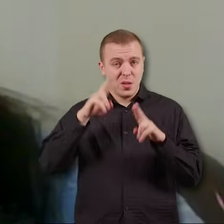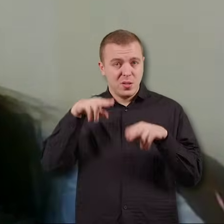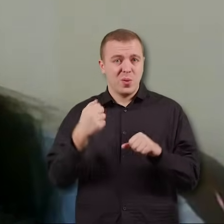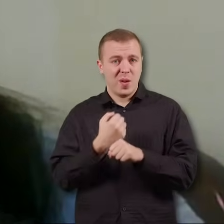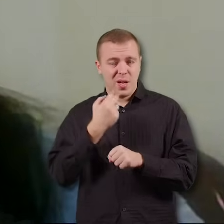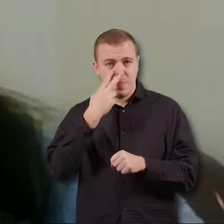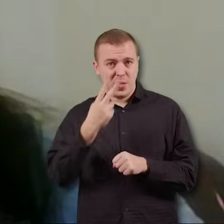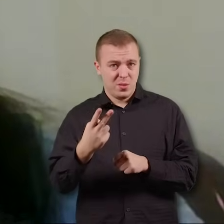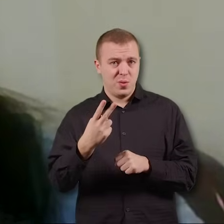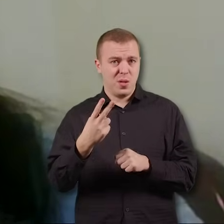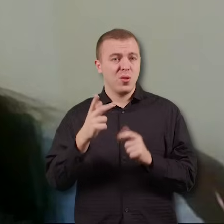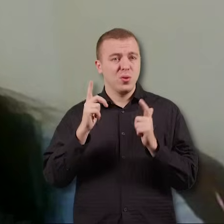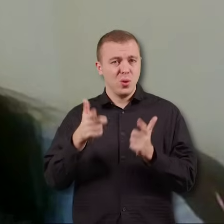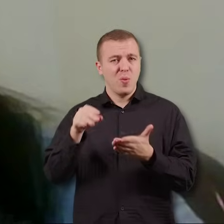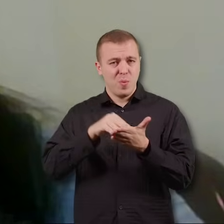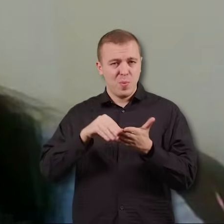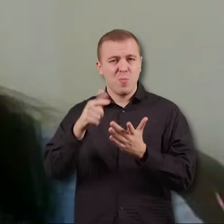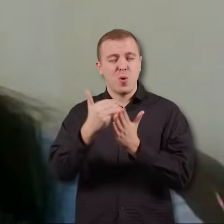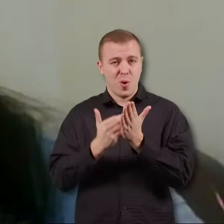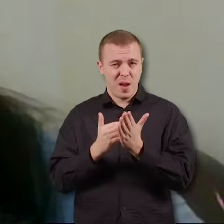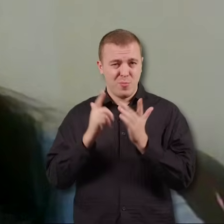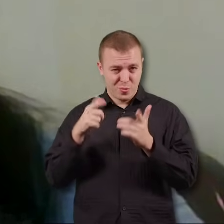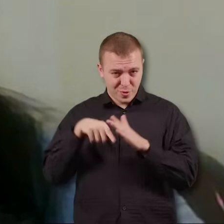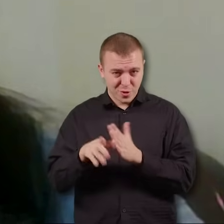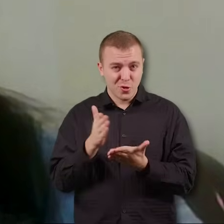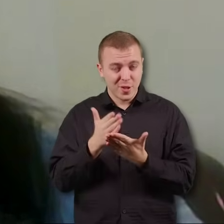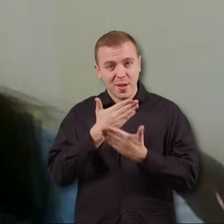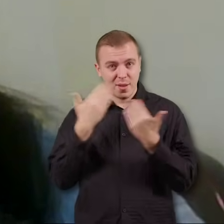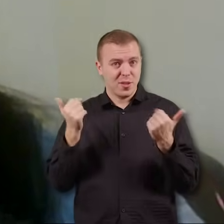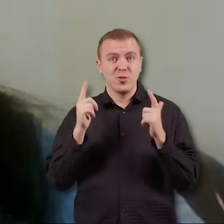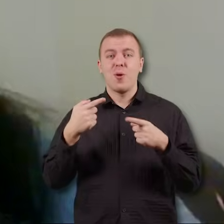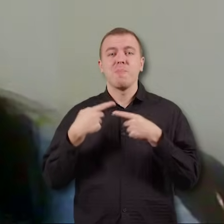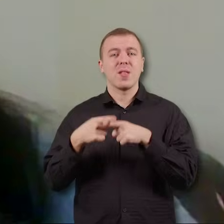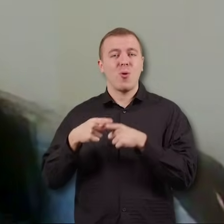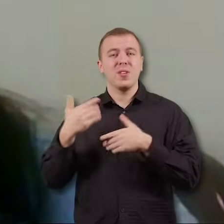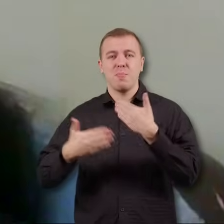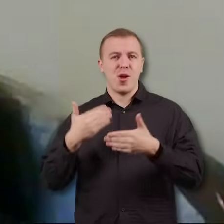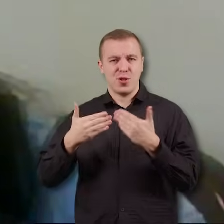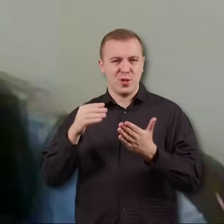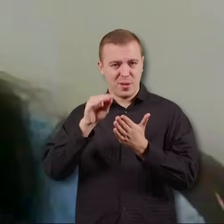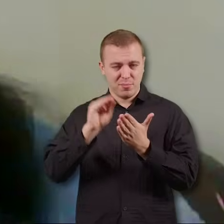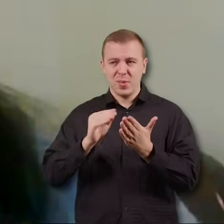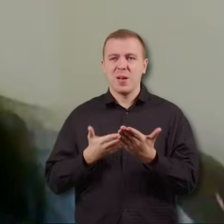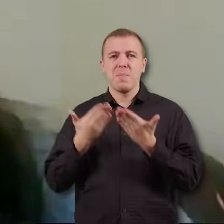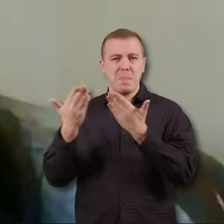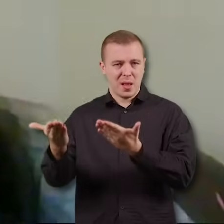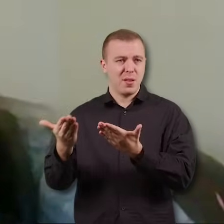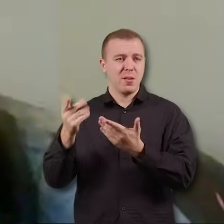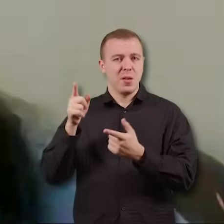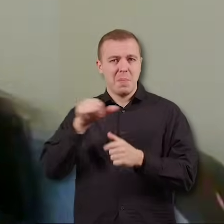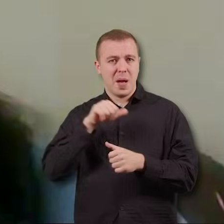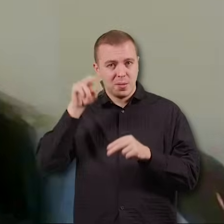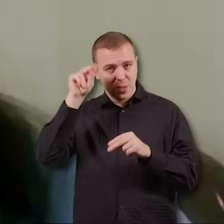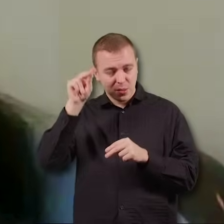reikėtų pasižiūrėti dar kartą tas programas, kurios yra surašytos, nes metodinė medžiaga mokytojams yra paduota jiems